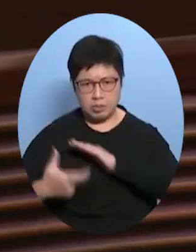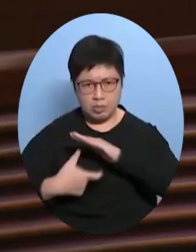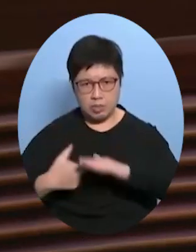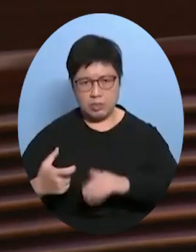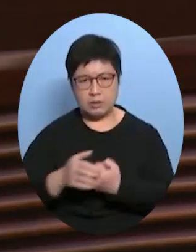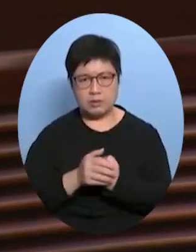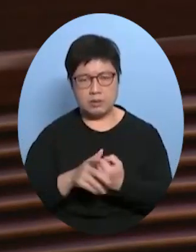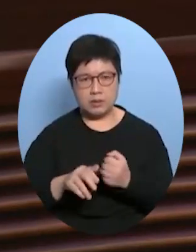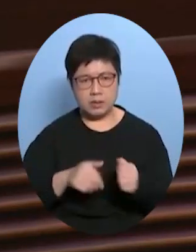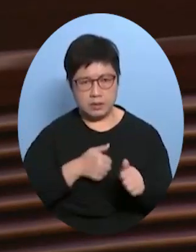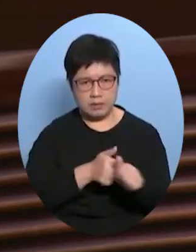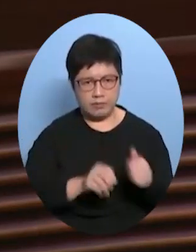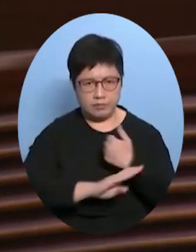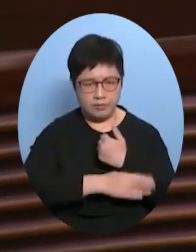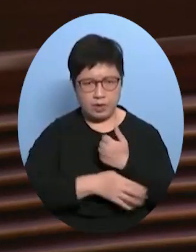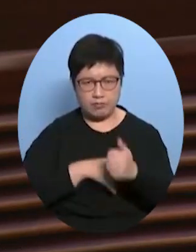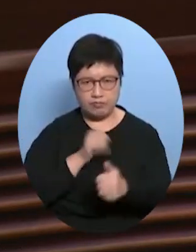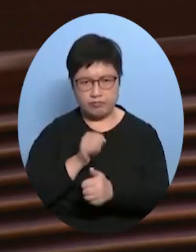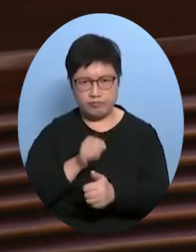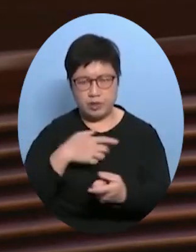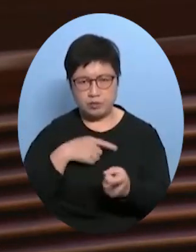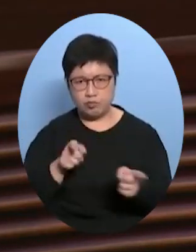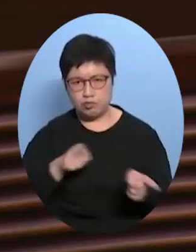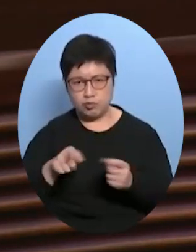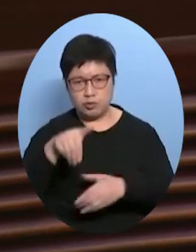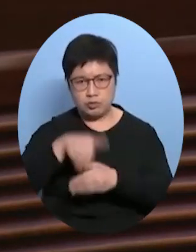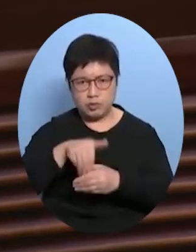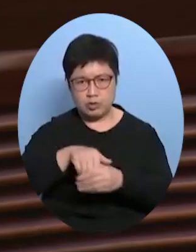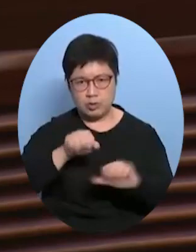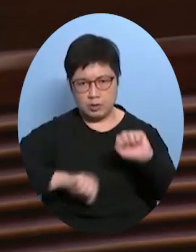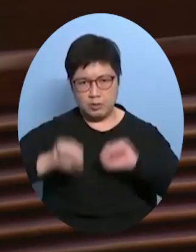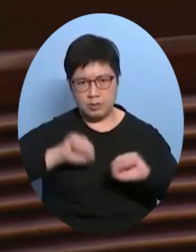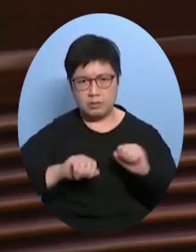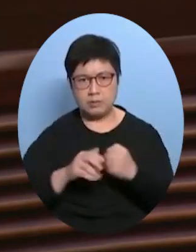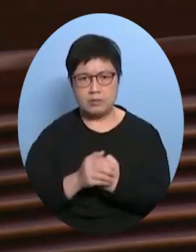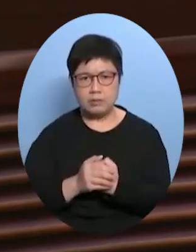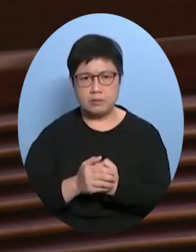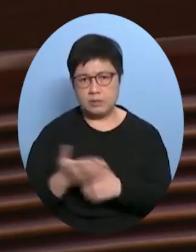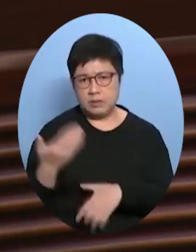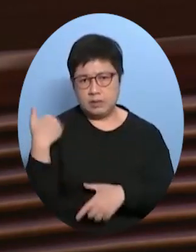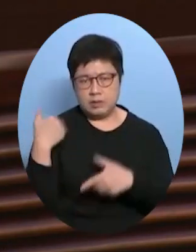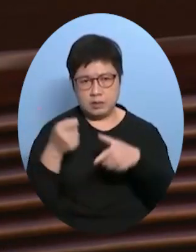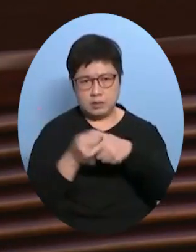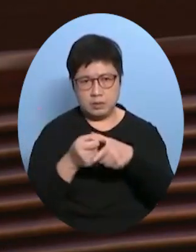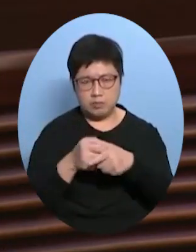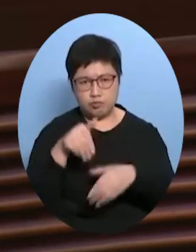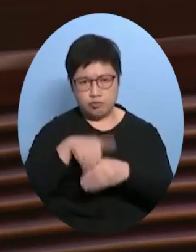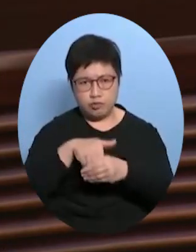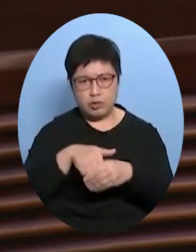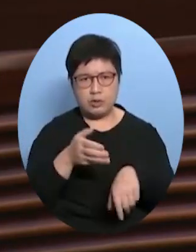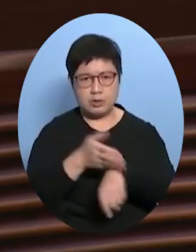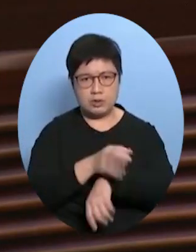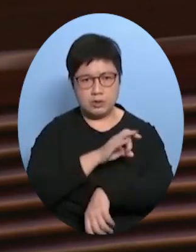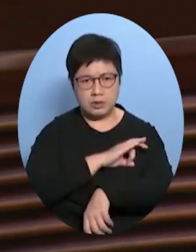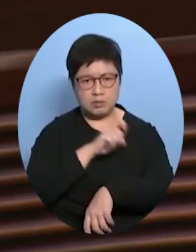縱破壞選舉的行為等等。此外，因應過去公共選舉的情況，社會上亦